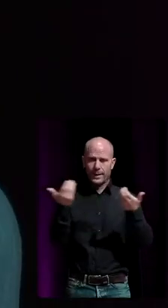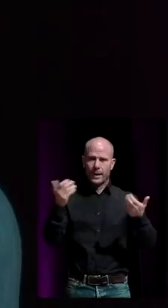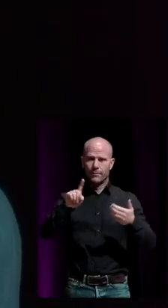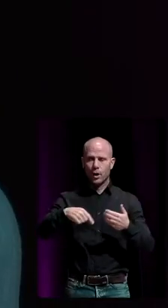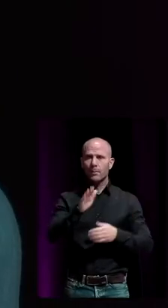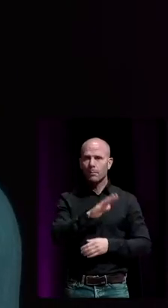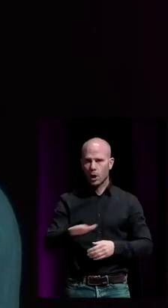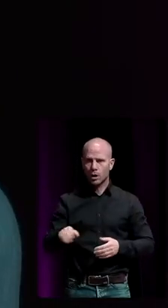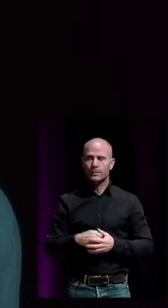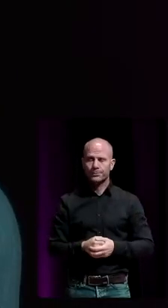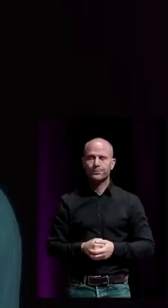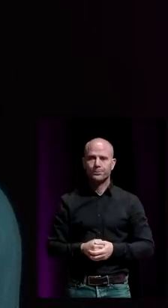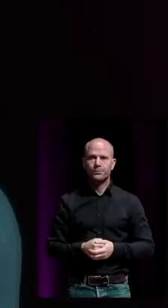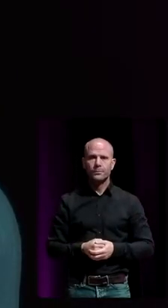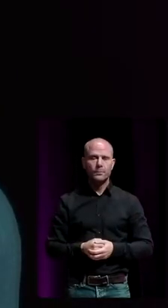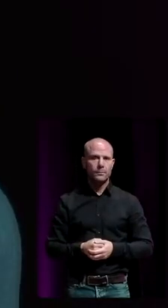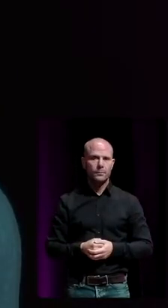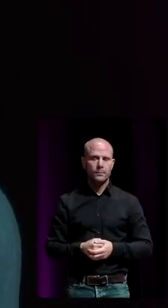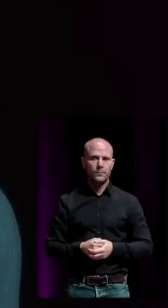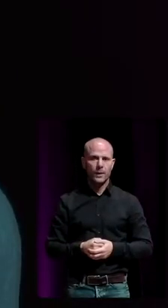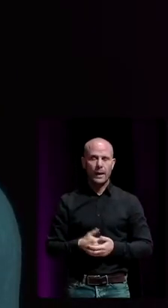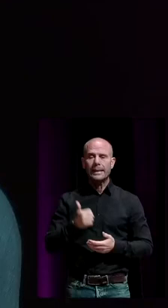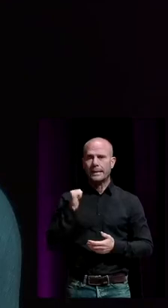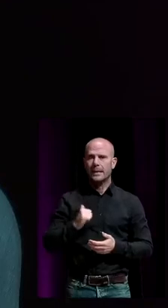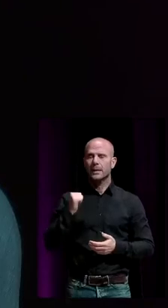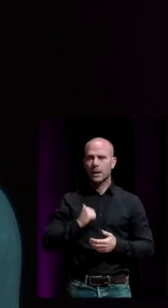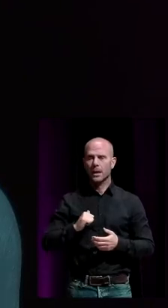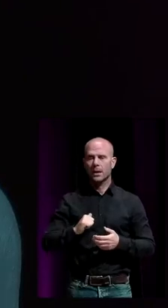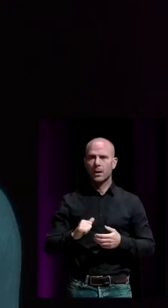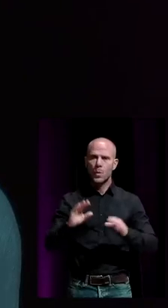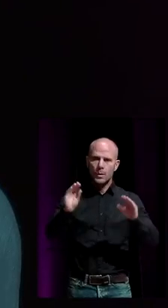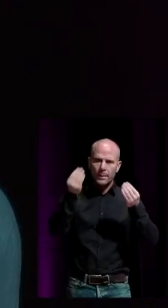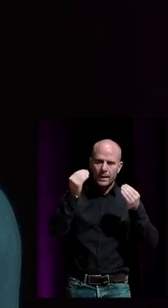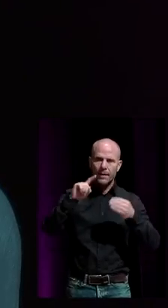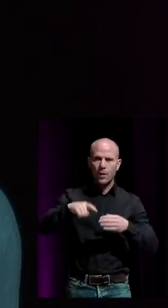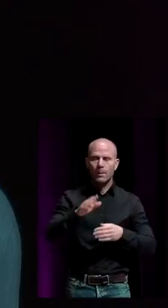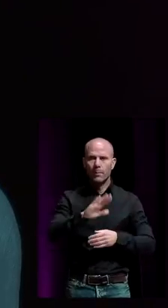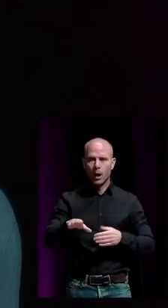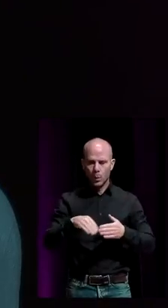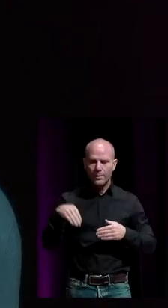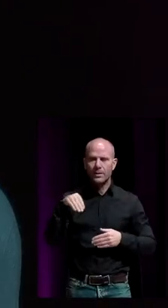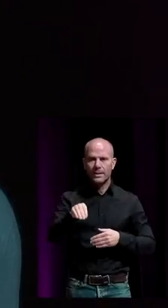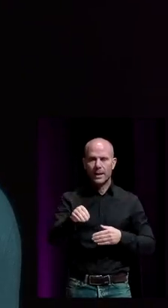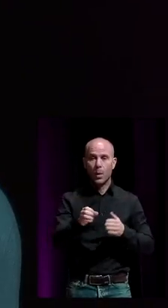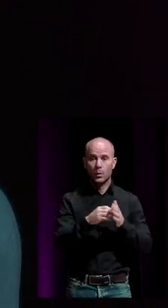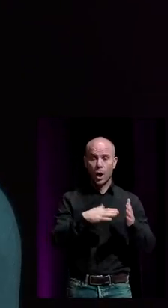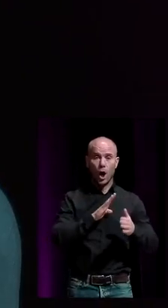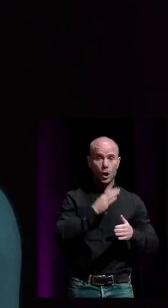barn. Så gör den tillgänglig för barn och investera i den. För med kunskap kommer